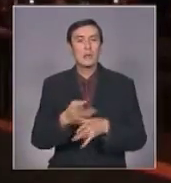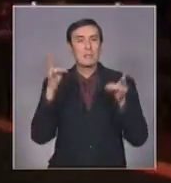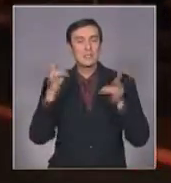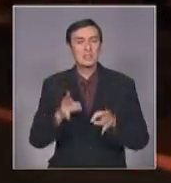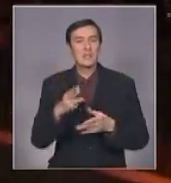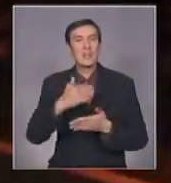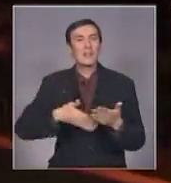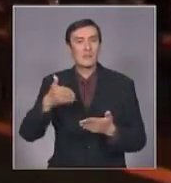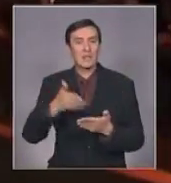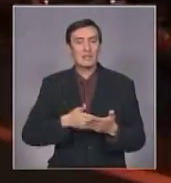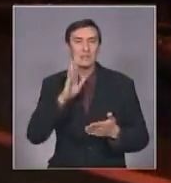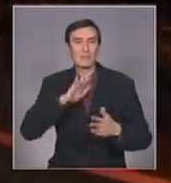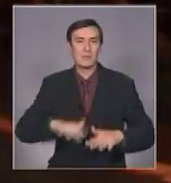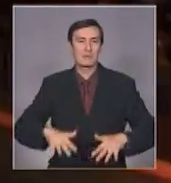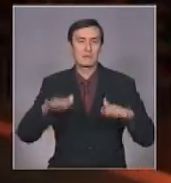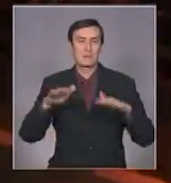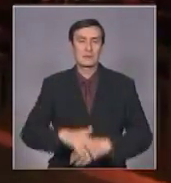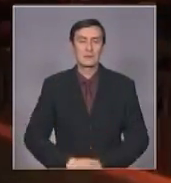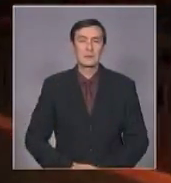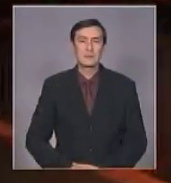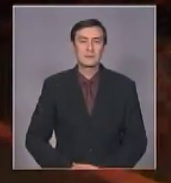и ликвидации последствий стихии.